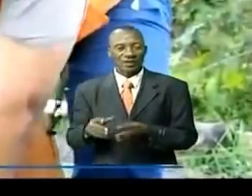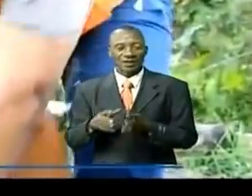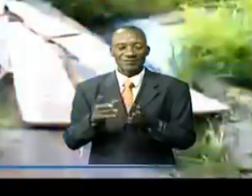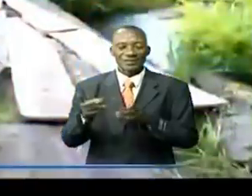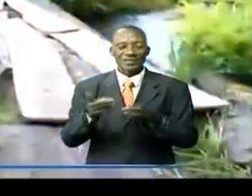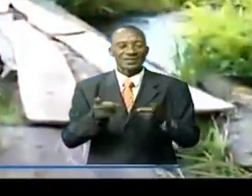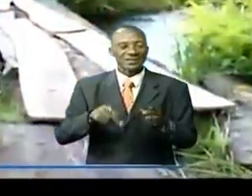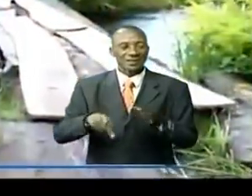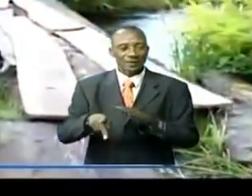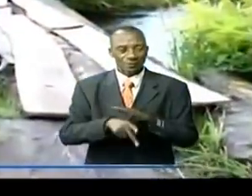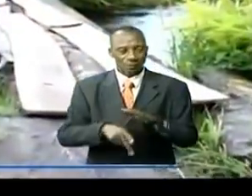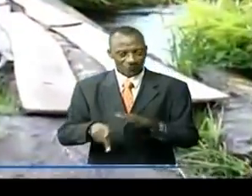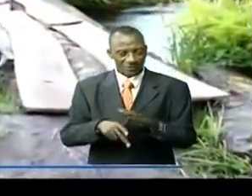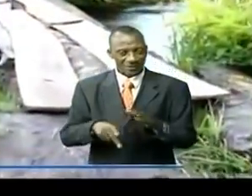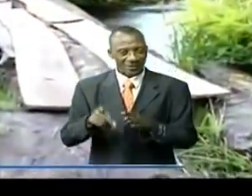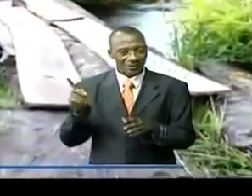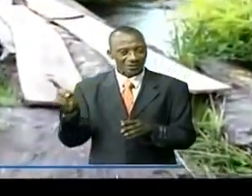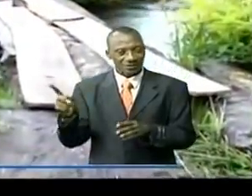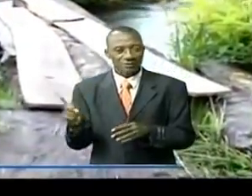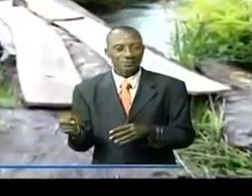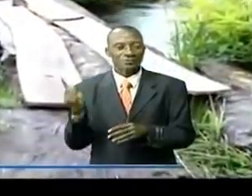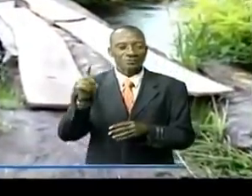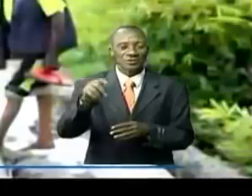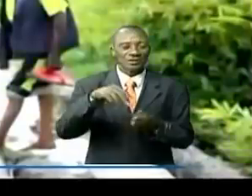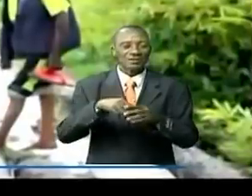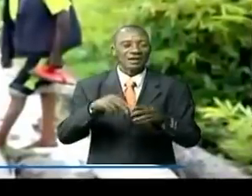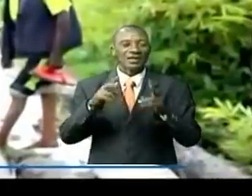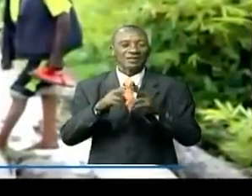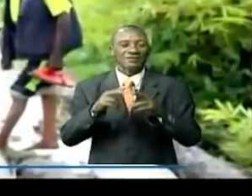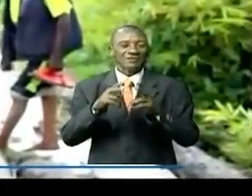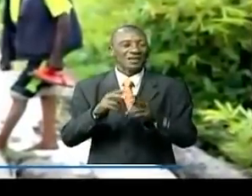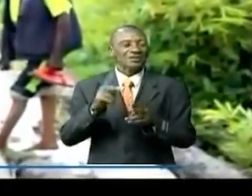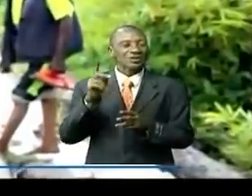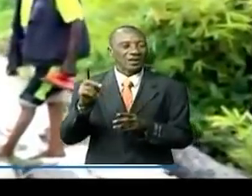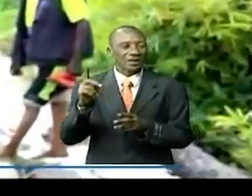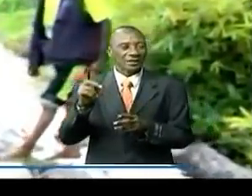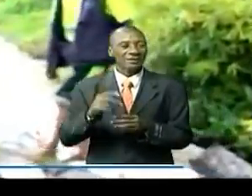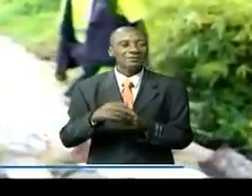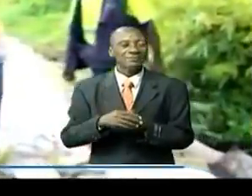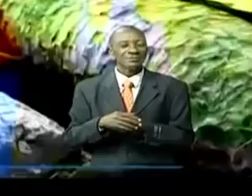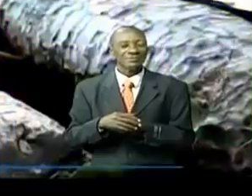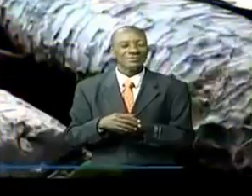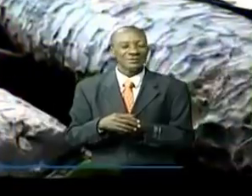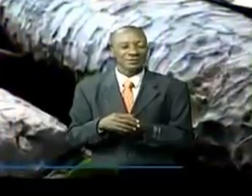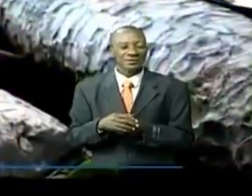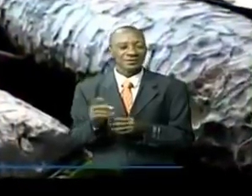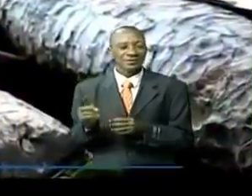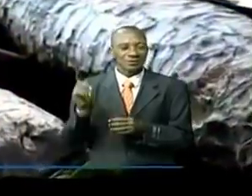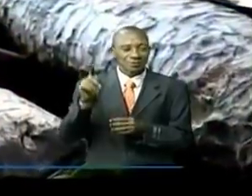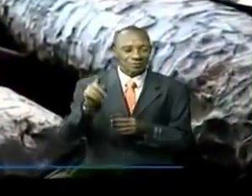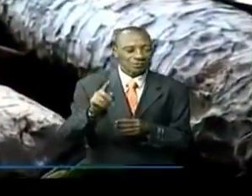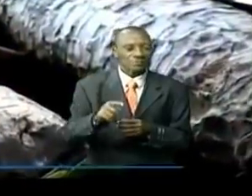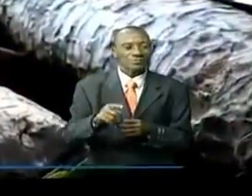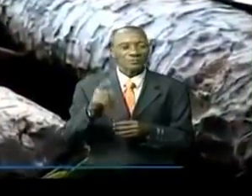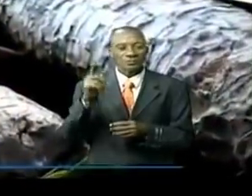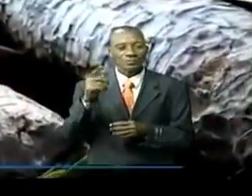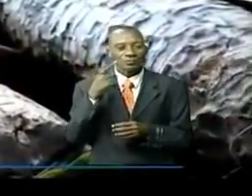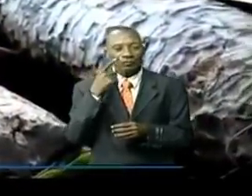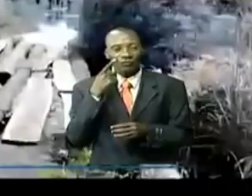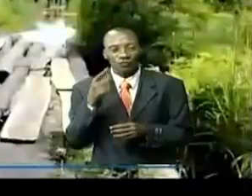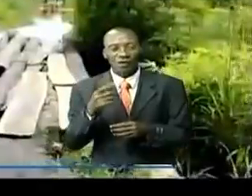Haï de l'Office des routes, s'est rendu au village Massamango pour constater et donner le ton au début des travaux d'un pont qui